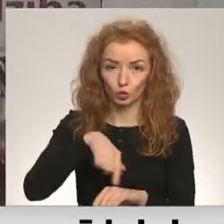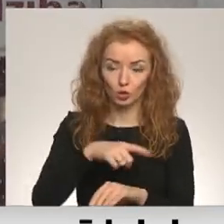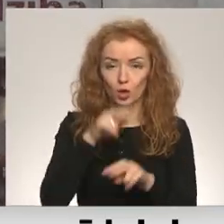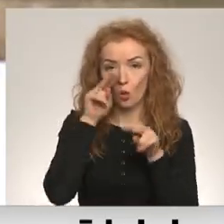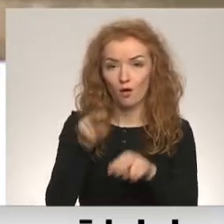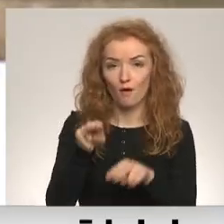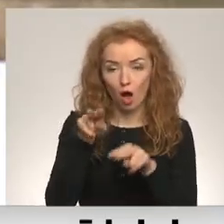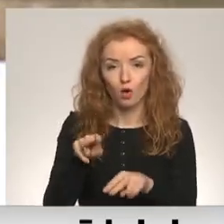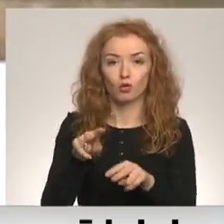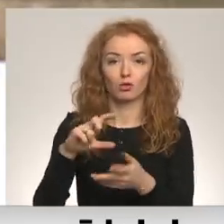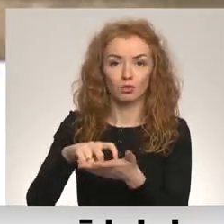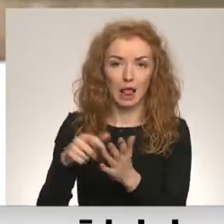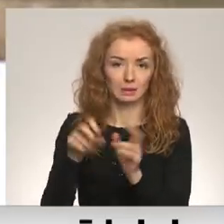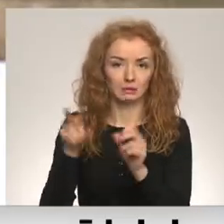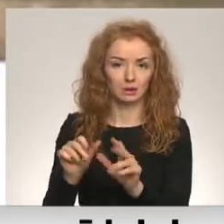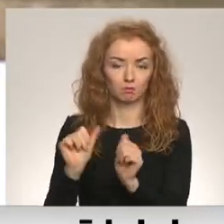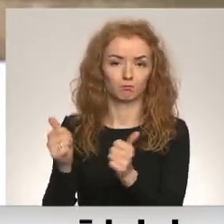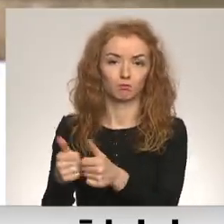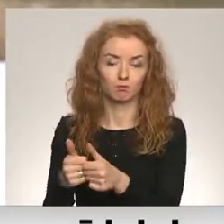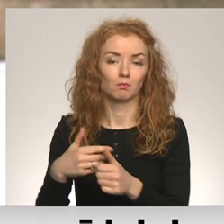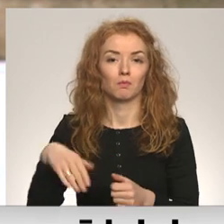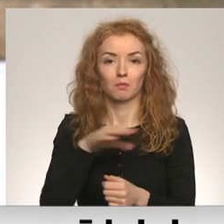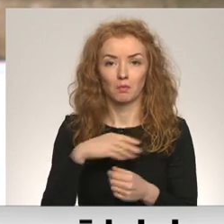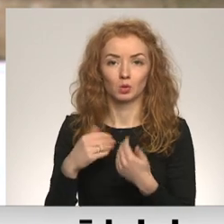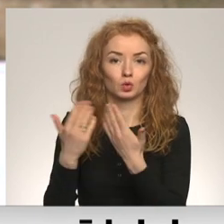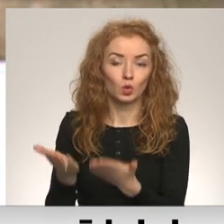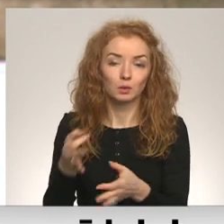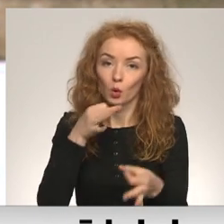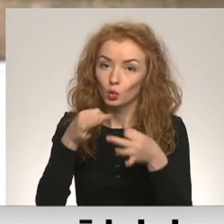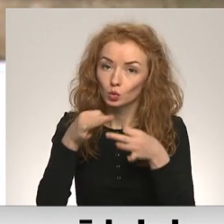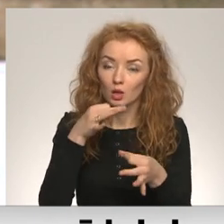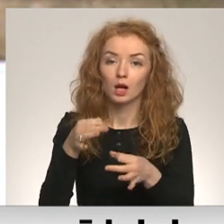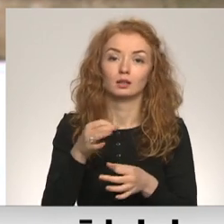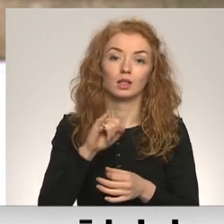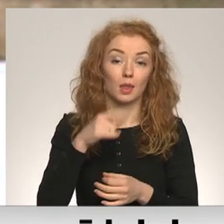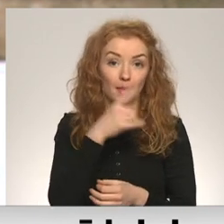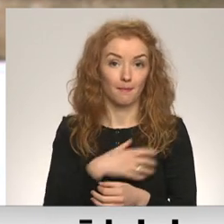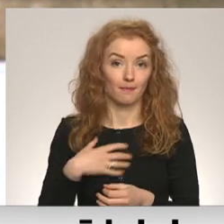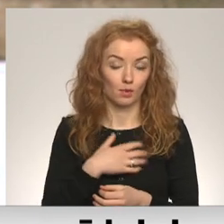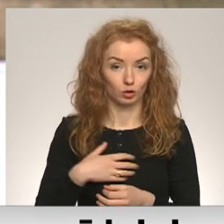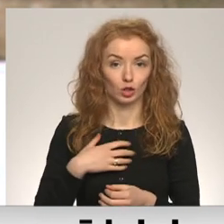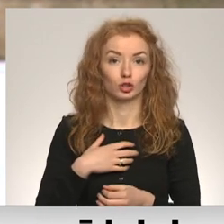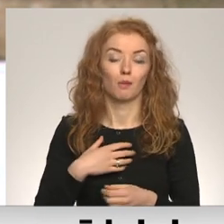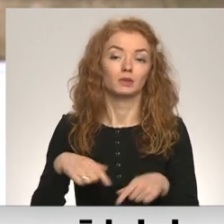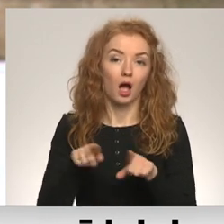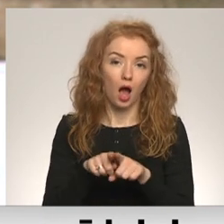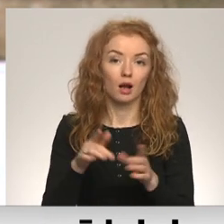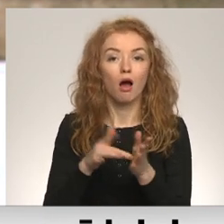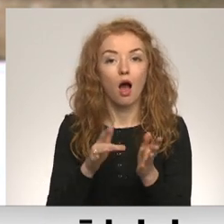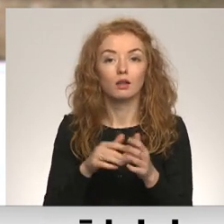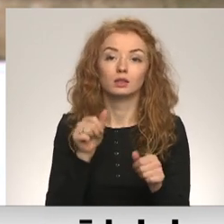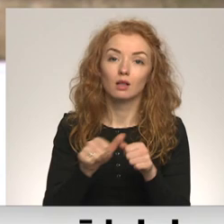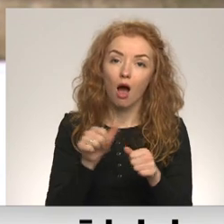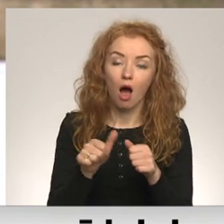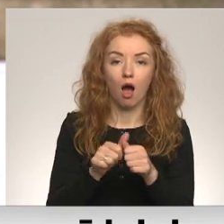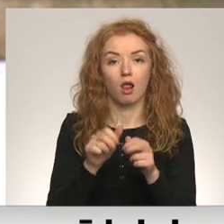nodaļā, izolācijā. Mēs viņiem sniegsim konsultācijas, ja būs nepieciešams arī kādus medikamentus